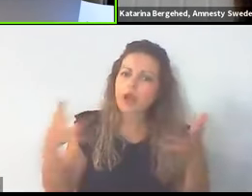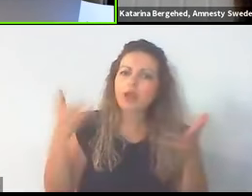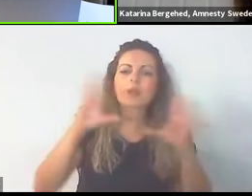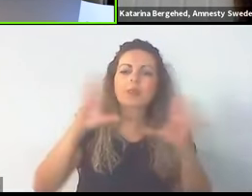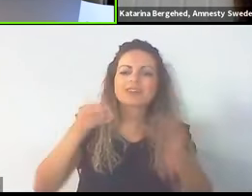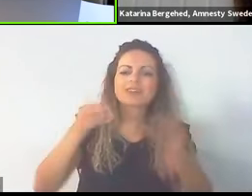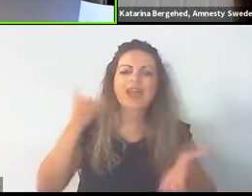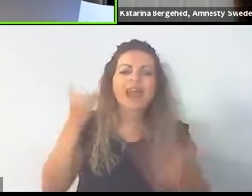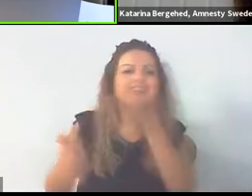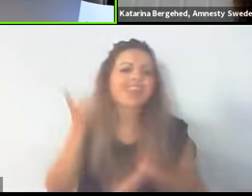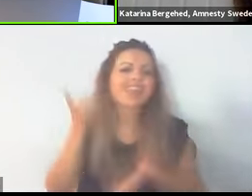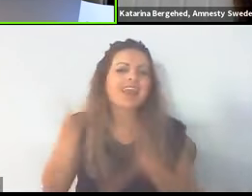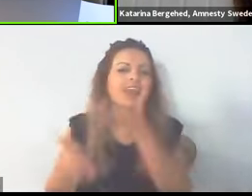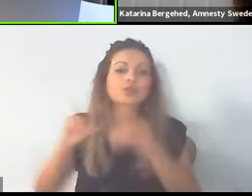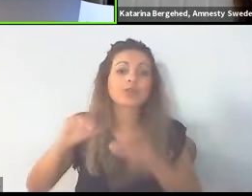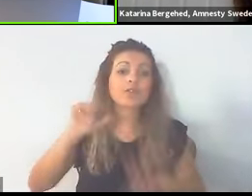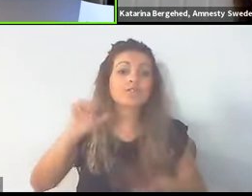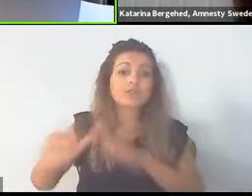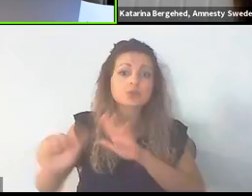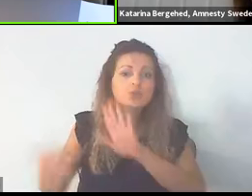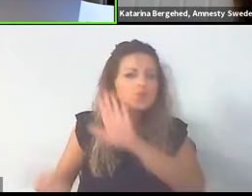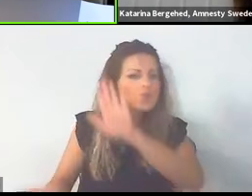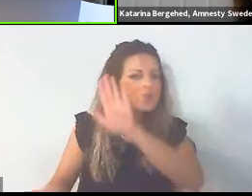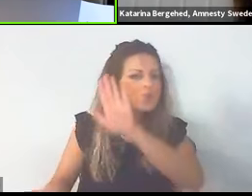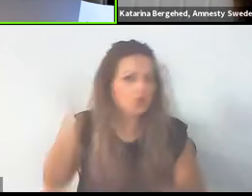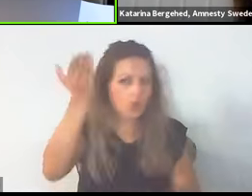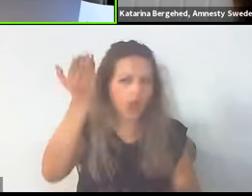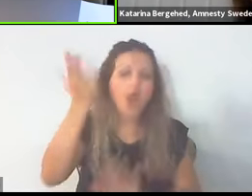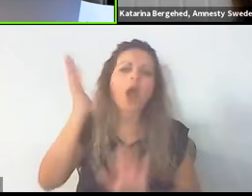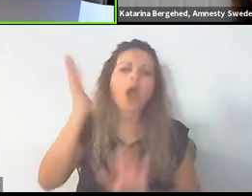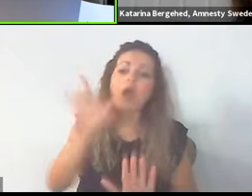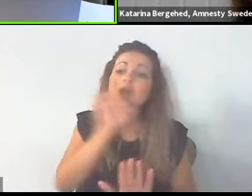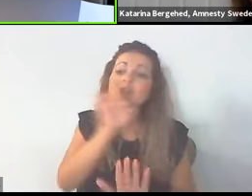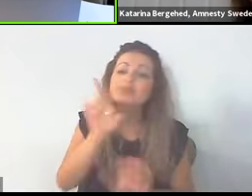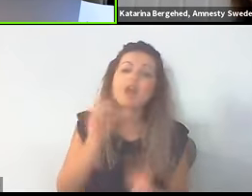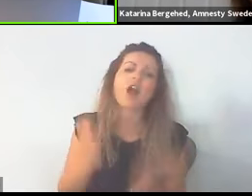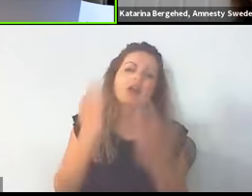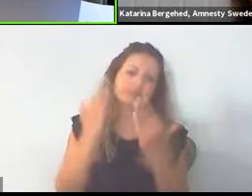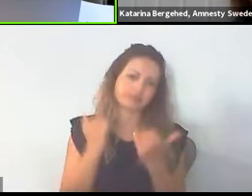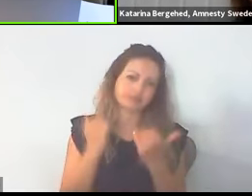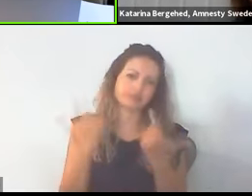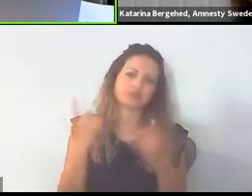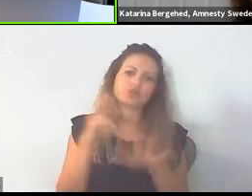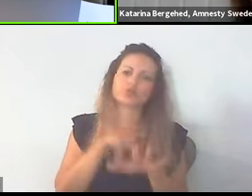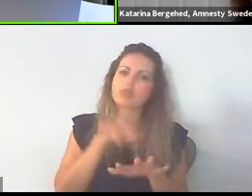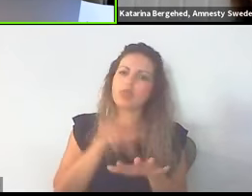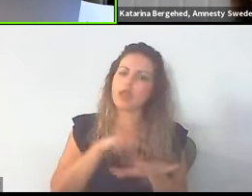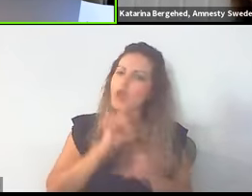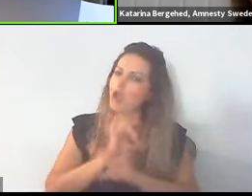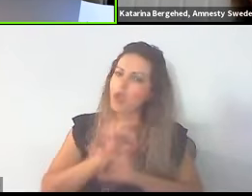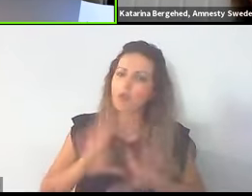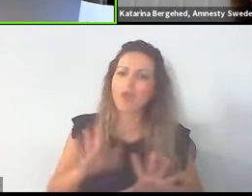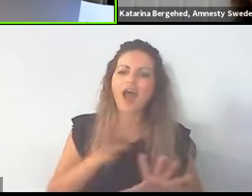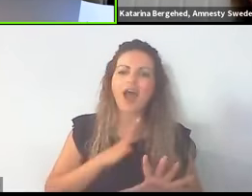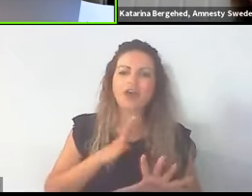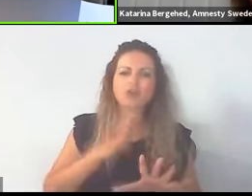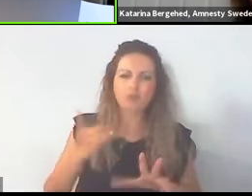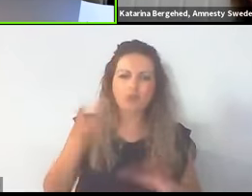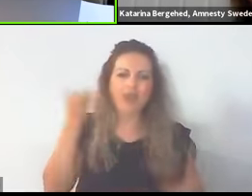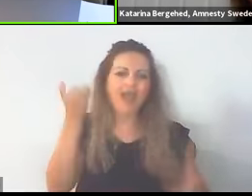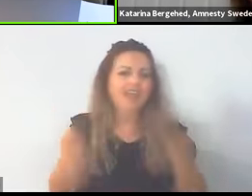βιασμών. Κάτι τέτοιο δεν συνέβη στη Σουηδία. Δεν υπήρξε κάποια μεγάλη αύξηση στον αριθμό των ατόμων που καταγγέλουν